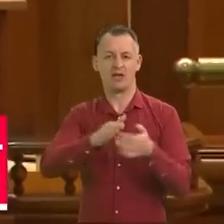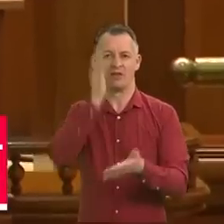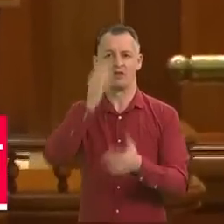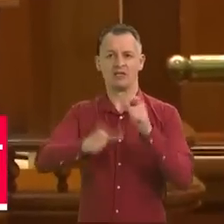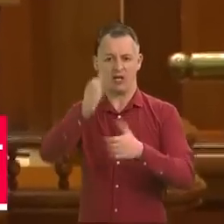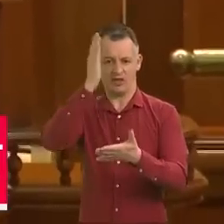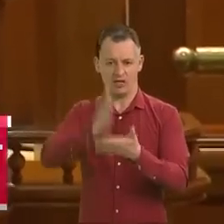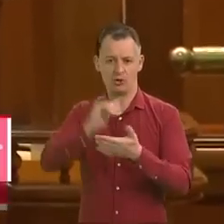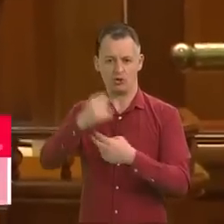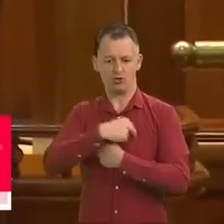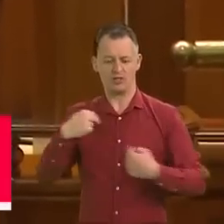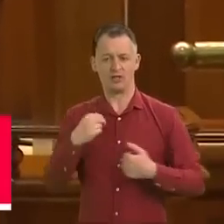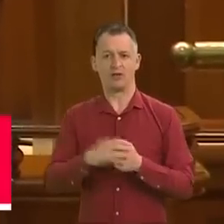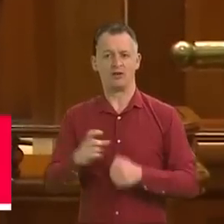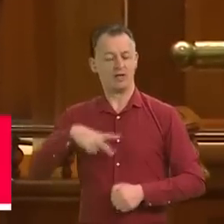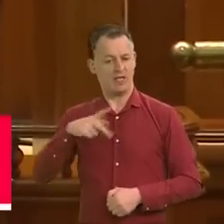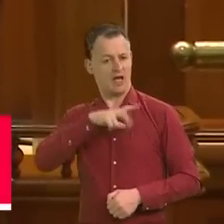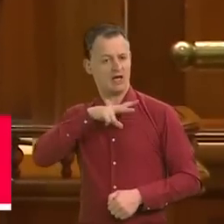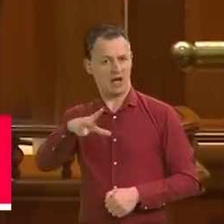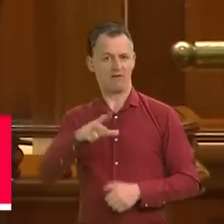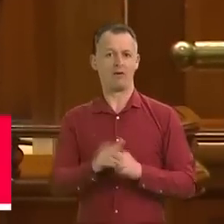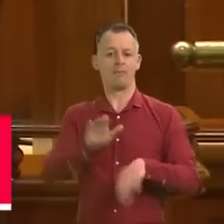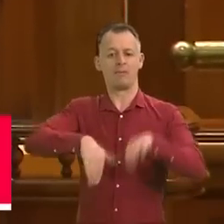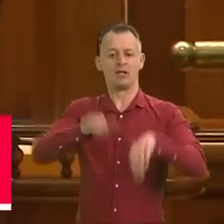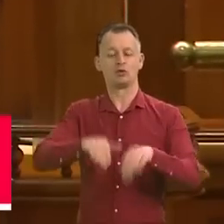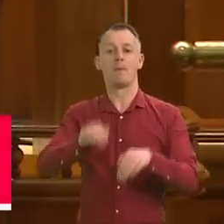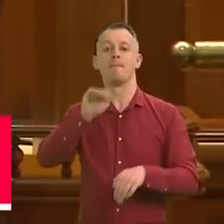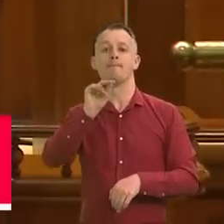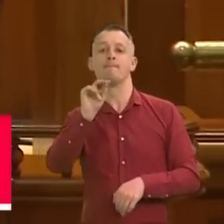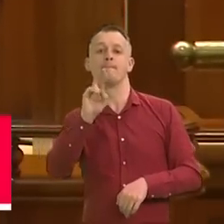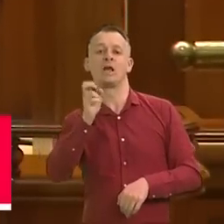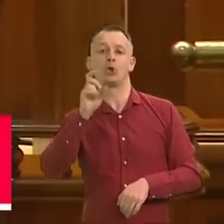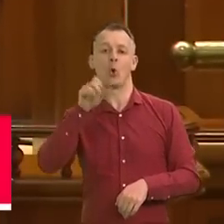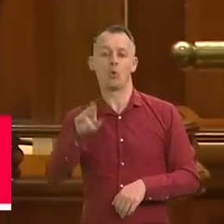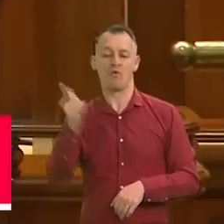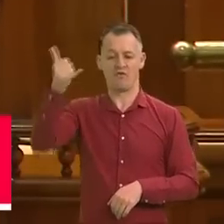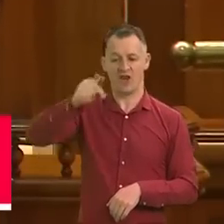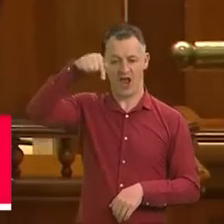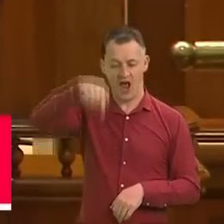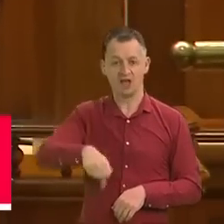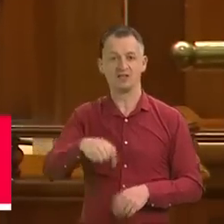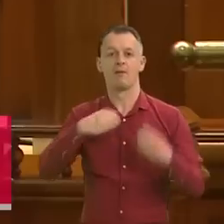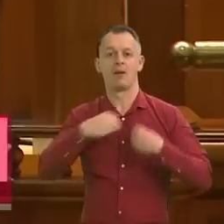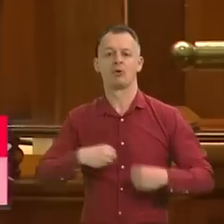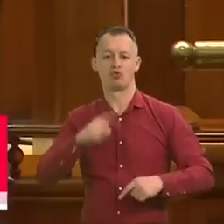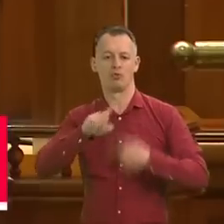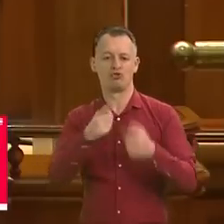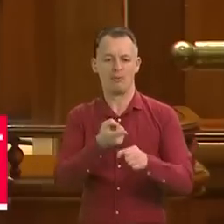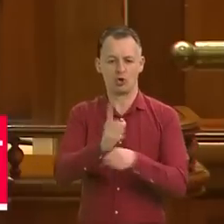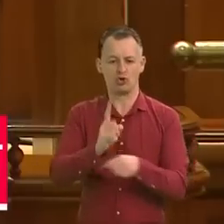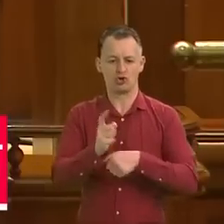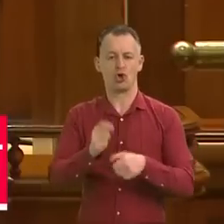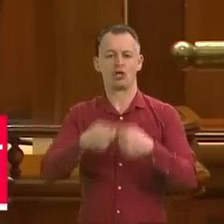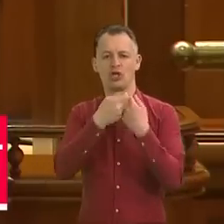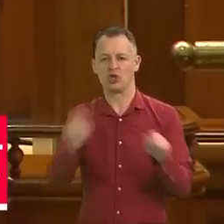Este regretabil că ministrul Predoiu vine astăzi în Parlament după ce și-a bătut joc de tot procesul parlamentar, după ce a